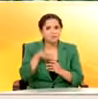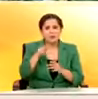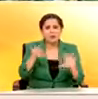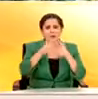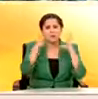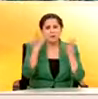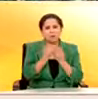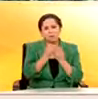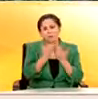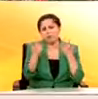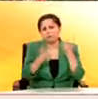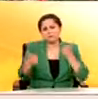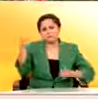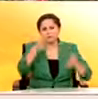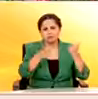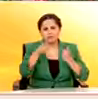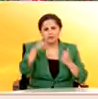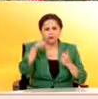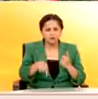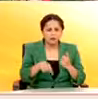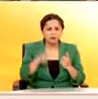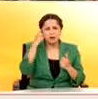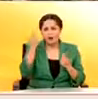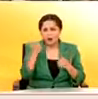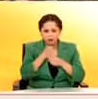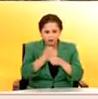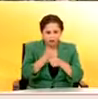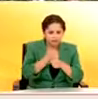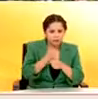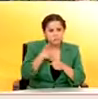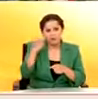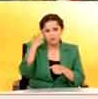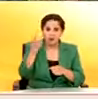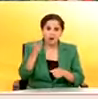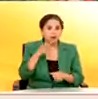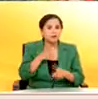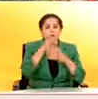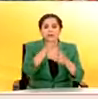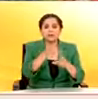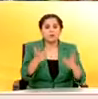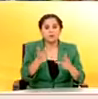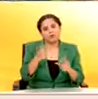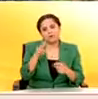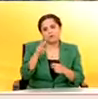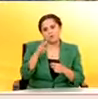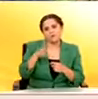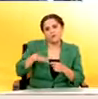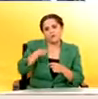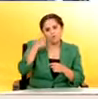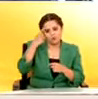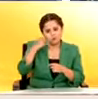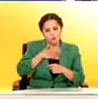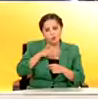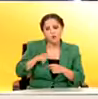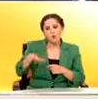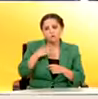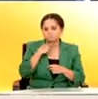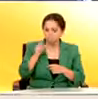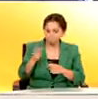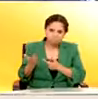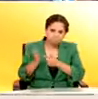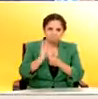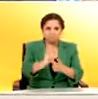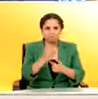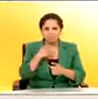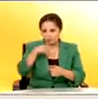विश्व के कई नेताओं को उपहार देने की बात आई तो मैंने फिर कहा वोकल फॉर लोकल। मैंने देशवासियों